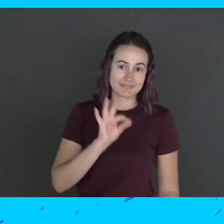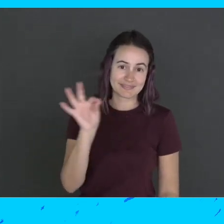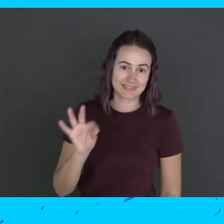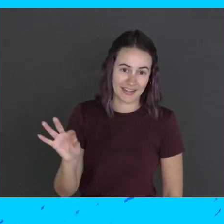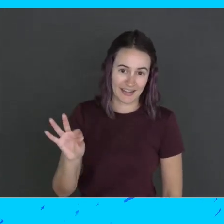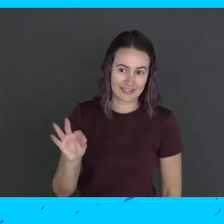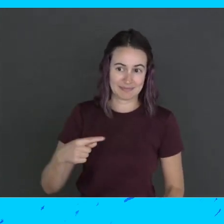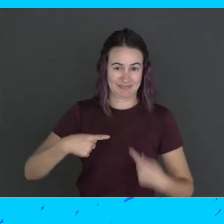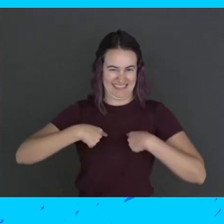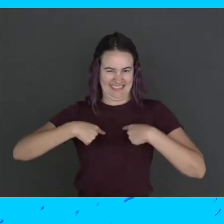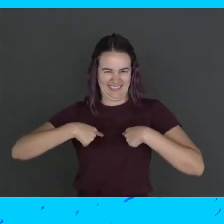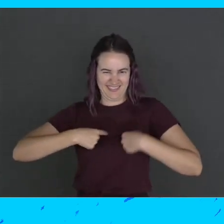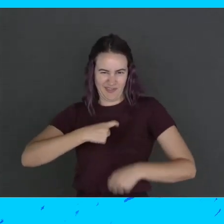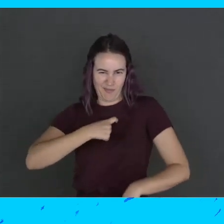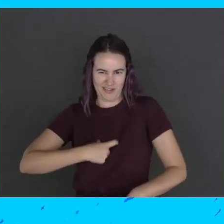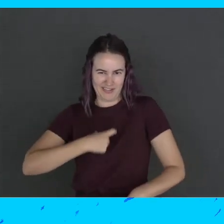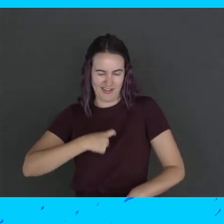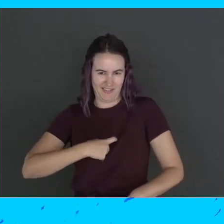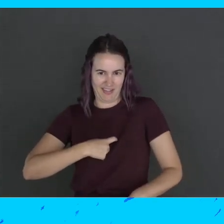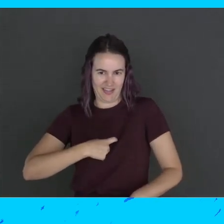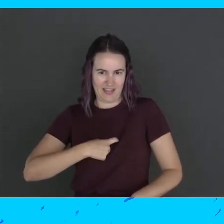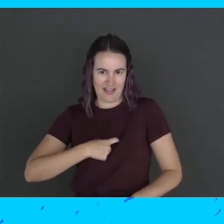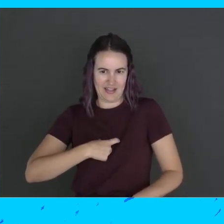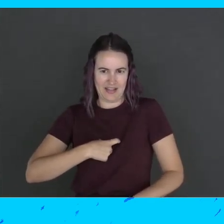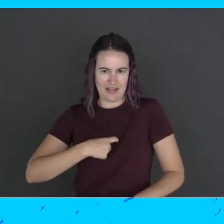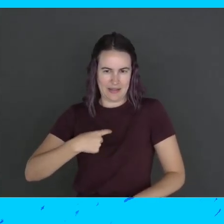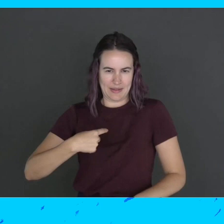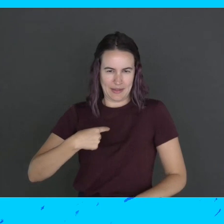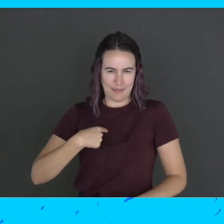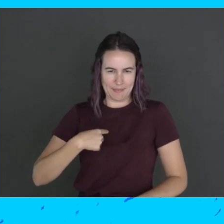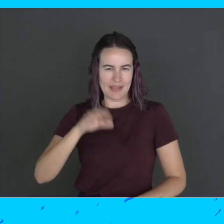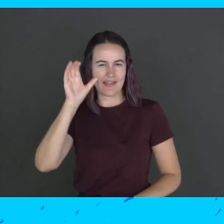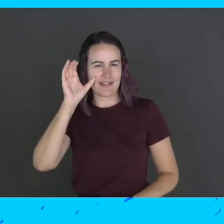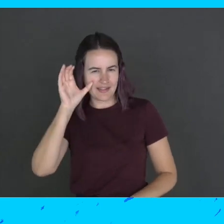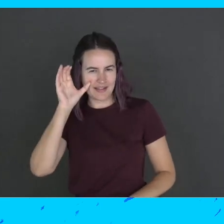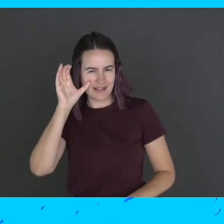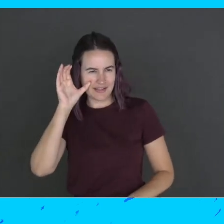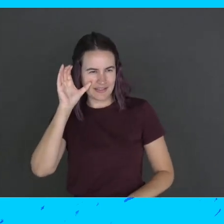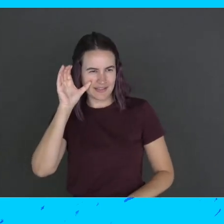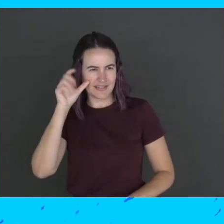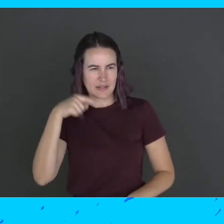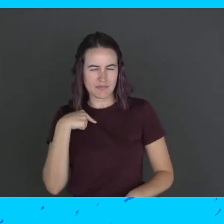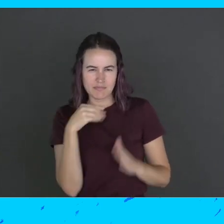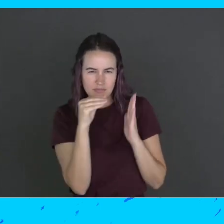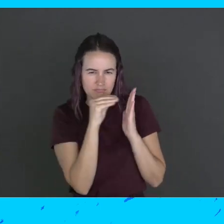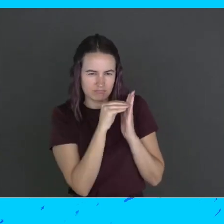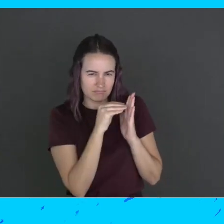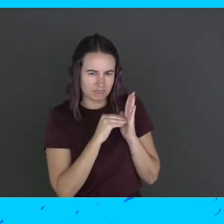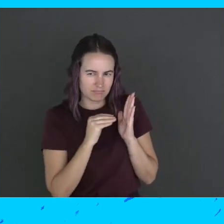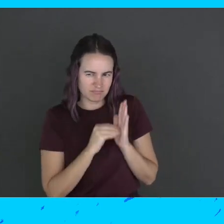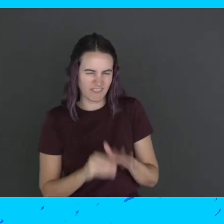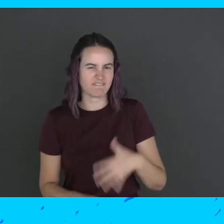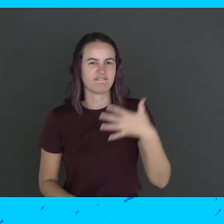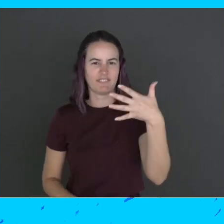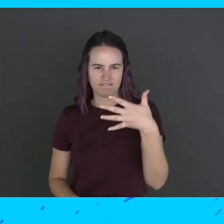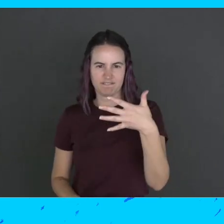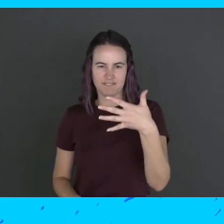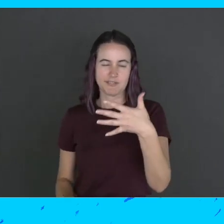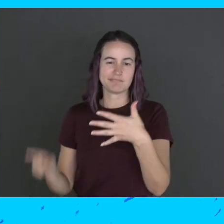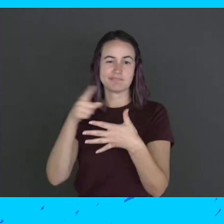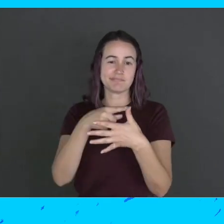Comme Lilibet, j'ai récupéré 5 unités. Donc, c'est l'éducation,